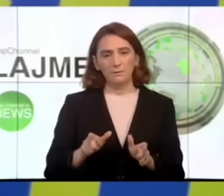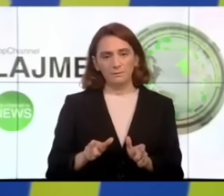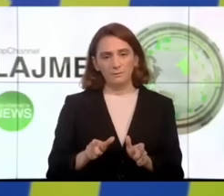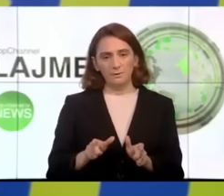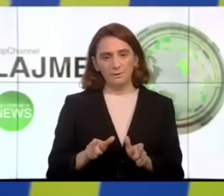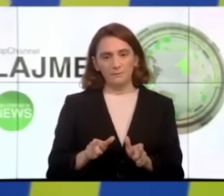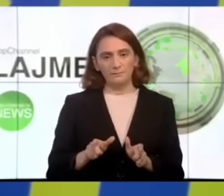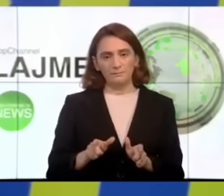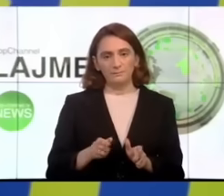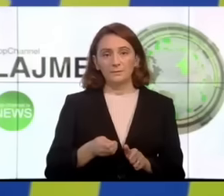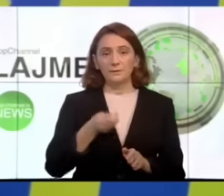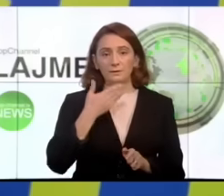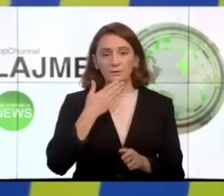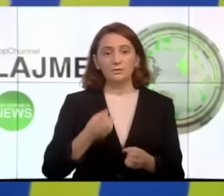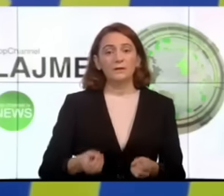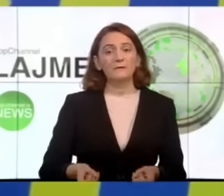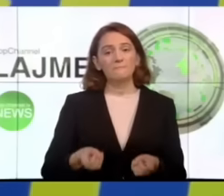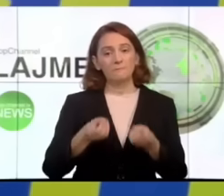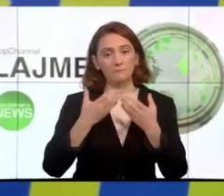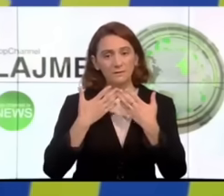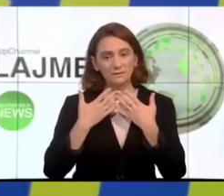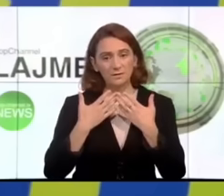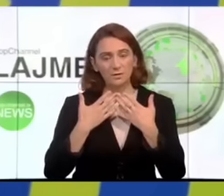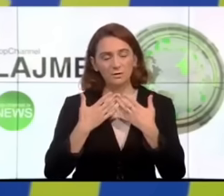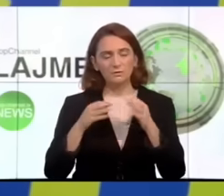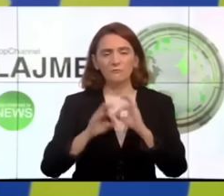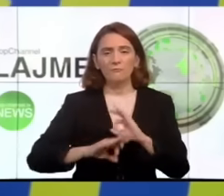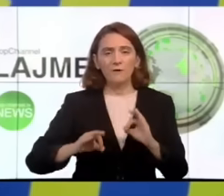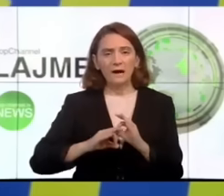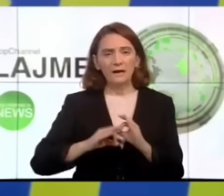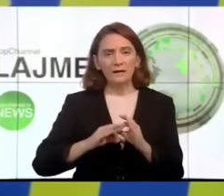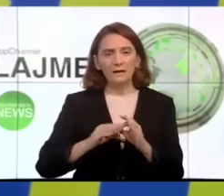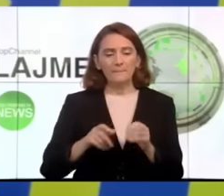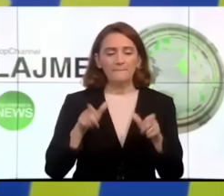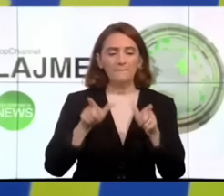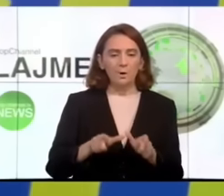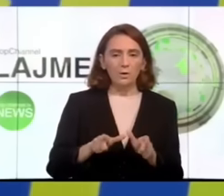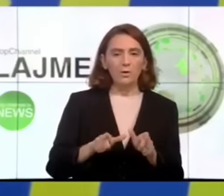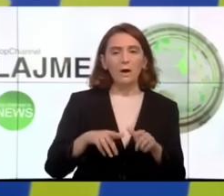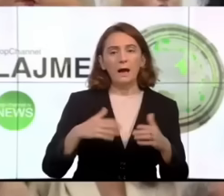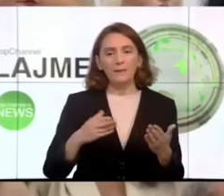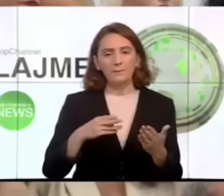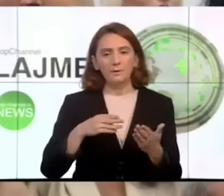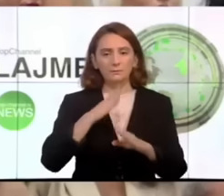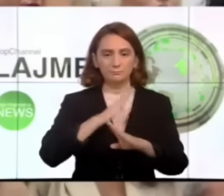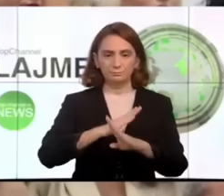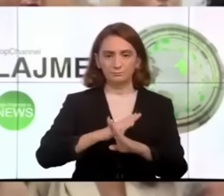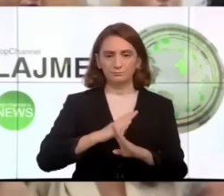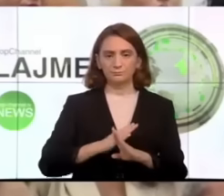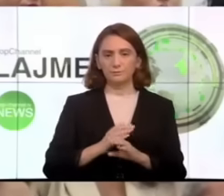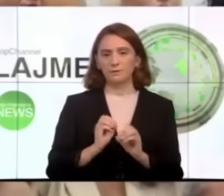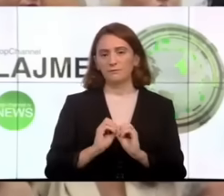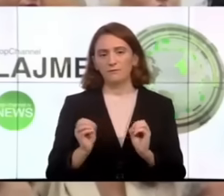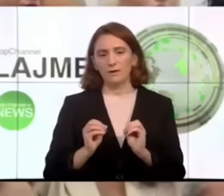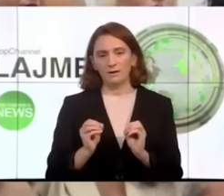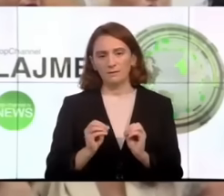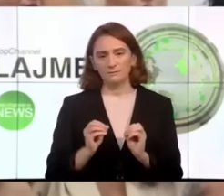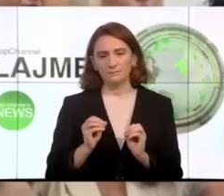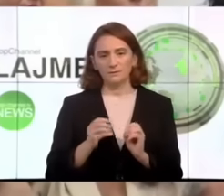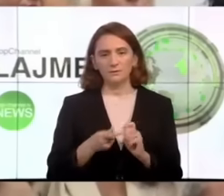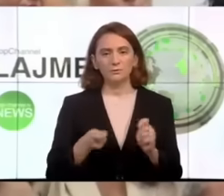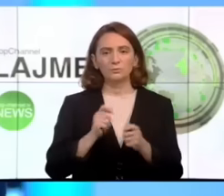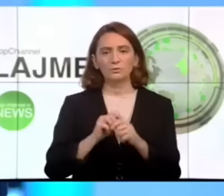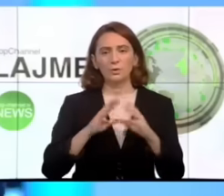lloj-lloj informacioneve të parë verifikuara, i lloj-lloj lajmeve të reme, i lloj-lloj shpifjeve dhe manipulimeve.